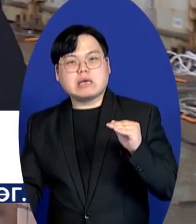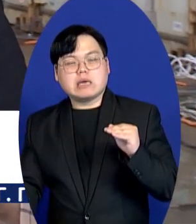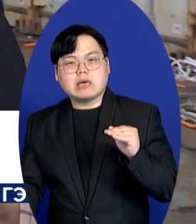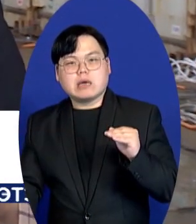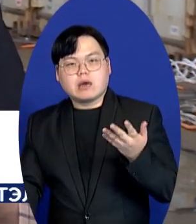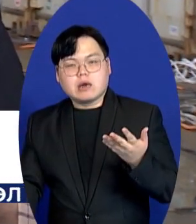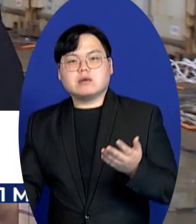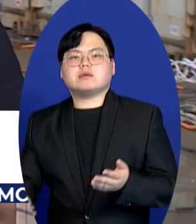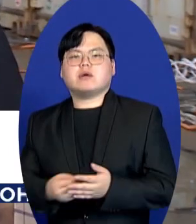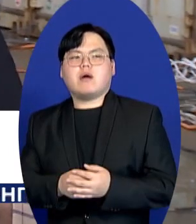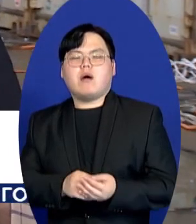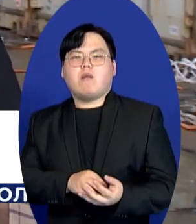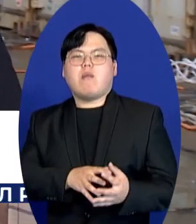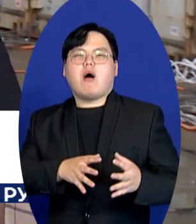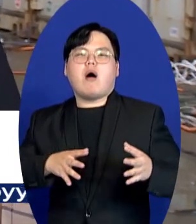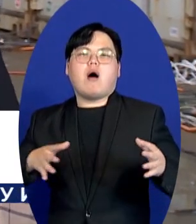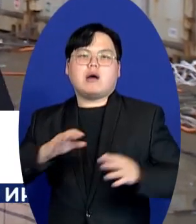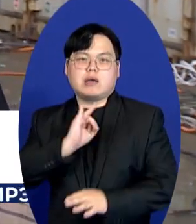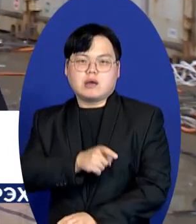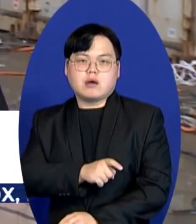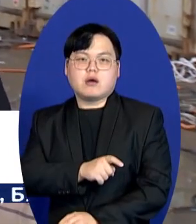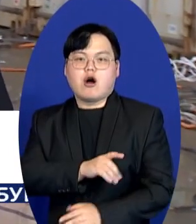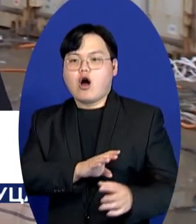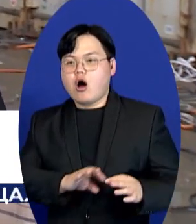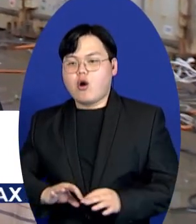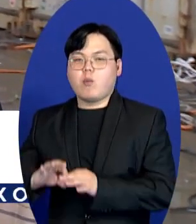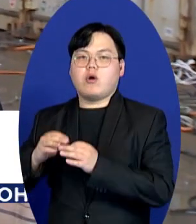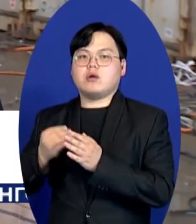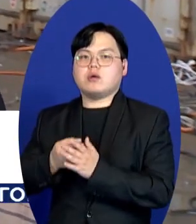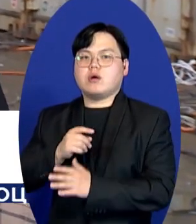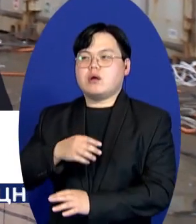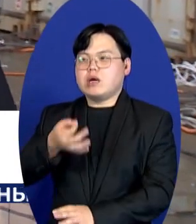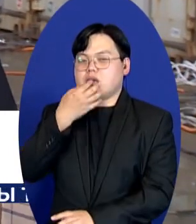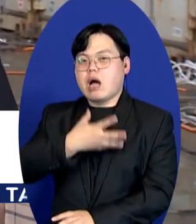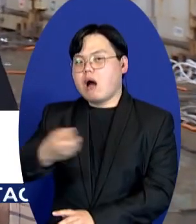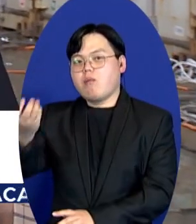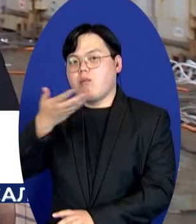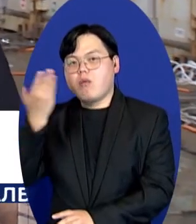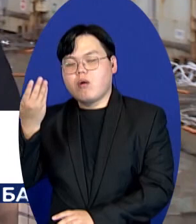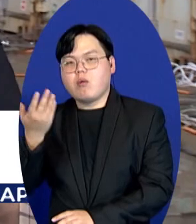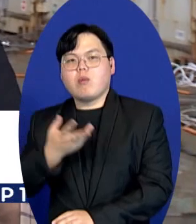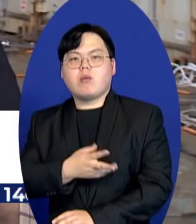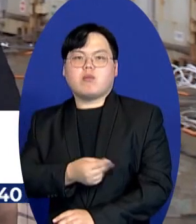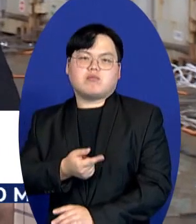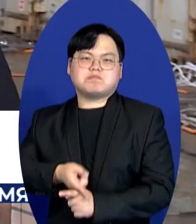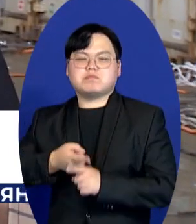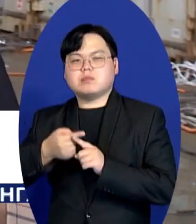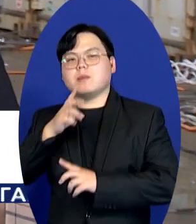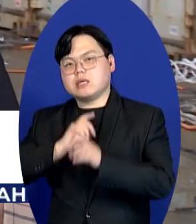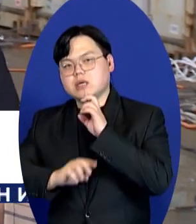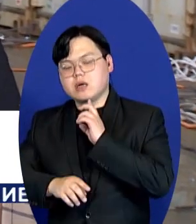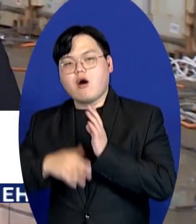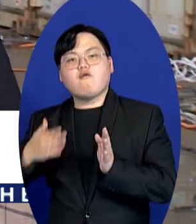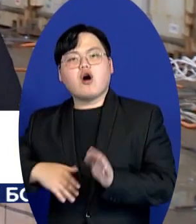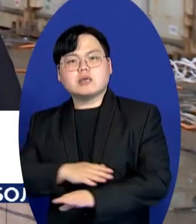авахгүй. Ингээд бүгнэрд үүсэт байгаа. Энтэй холбоотойгоор хөлөө авах шинээртэй холбоотойгоор юмний одоо үн өсөж байгаа асуудал байгаа маа. Тэгэхээр төмөр зам бол